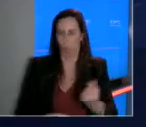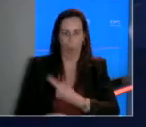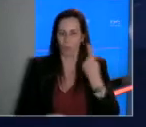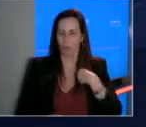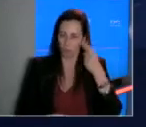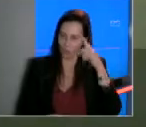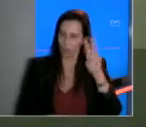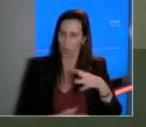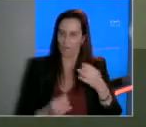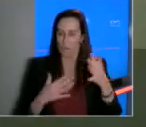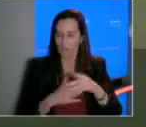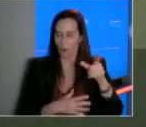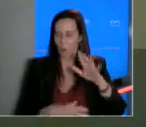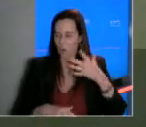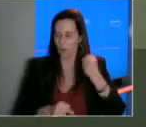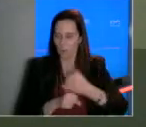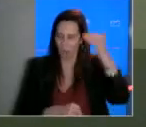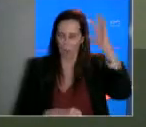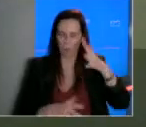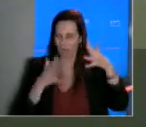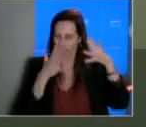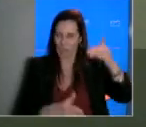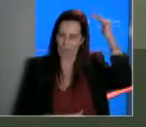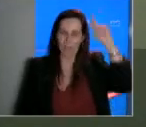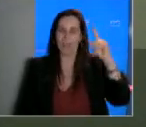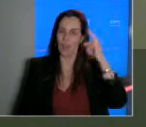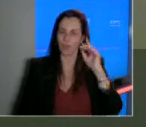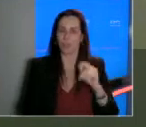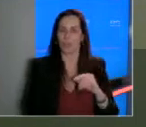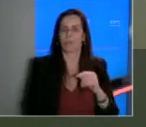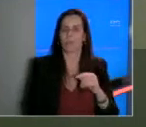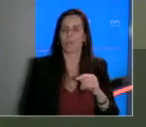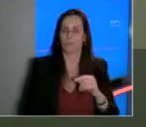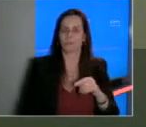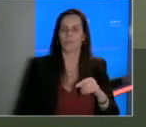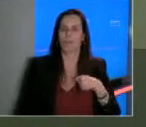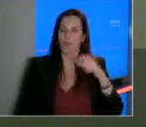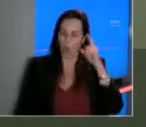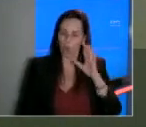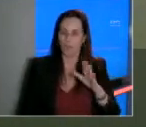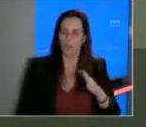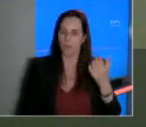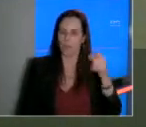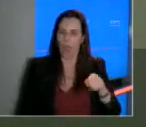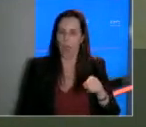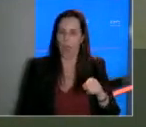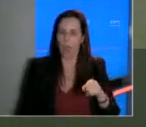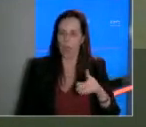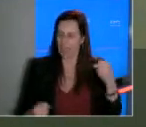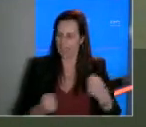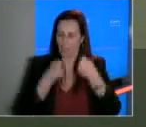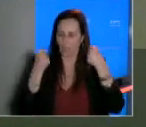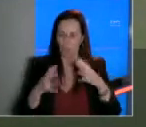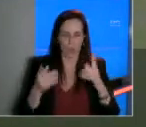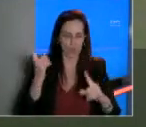אני יודעת שיש עליו הרבה ביקורת ושכל הרוחות צערות, אבל אני חושבת שכאילו היה כזה דיסוננס בין